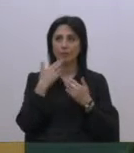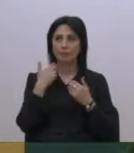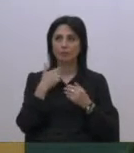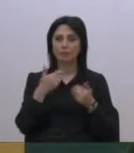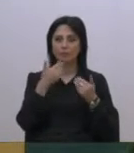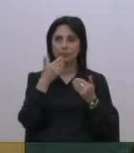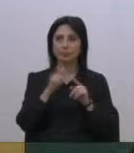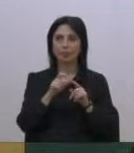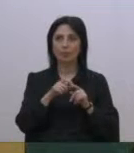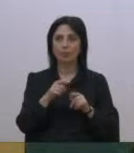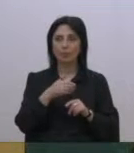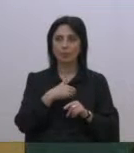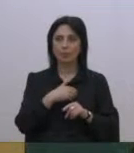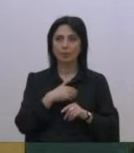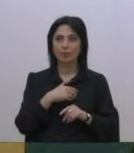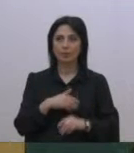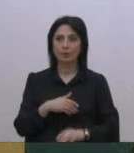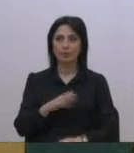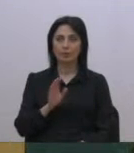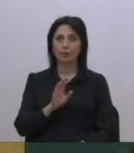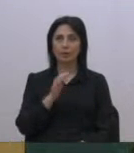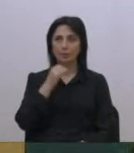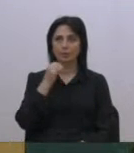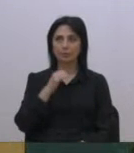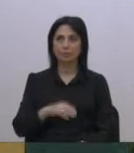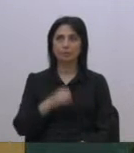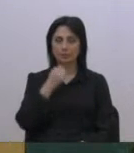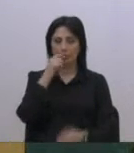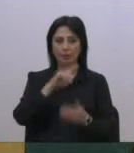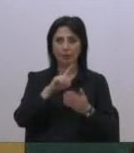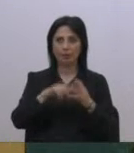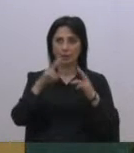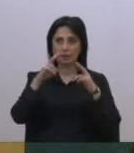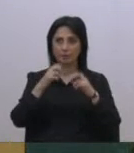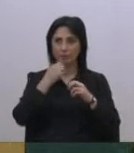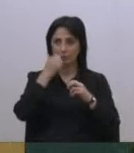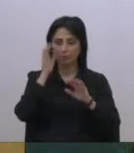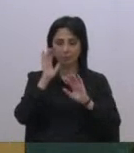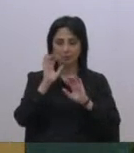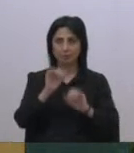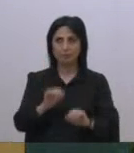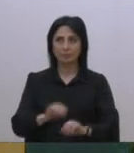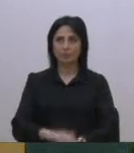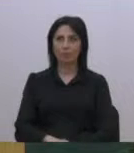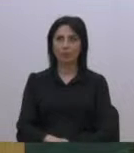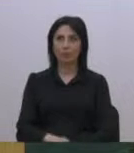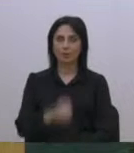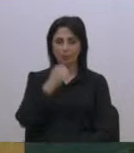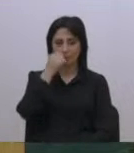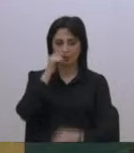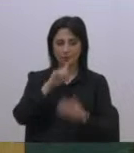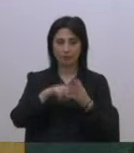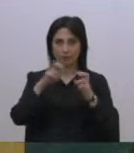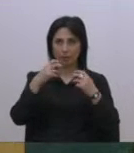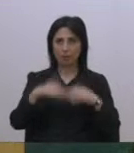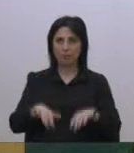დასკვნით სიტყვა თუ გსურთ. მადლობა. მადლობთ, საკითხი. მადლობას გიხდით მხარდაჭერისთვის. მადლობა, საკითხი